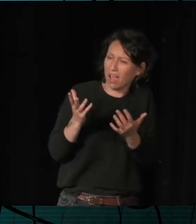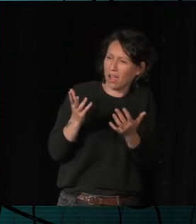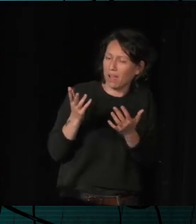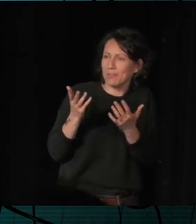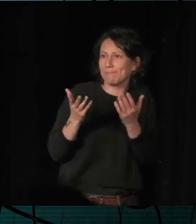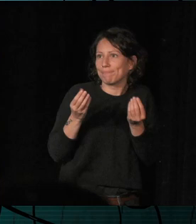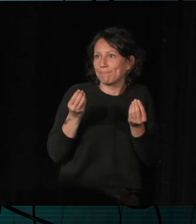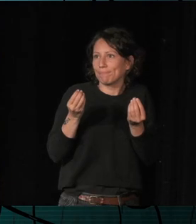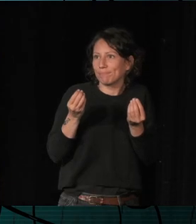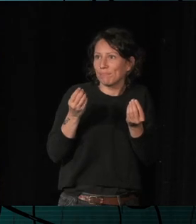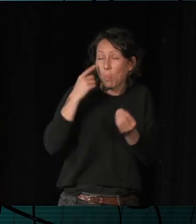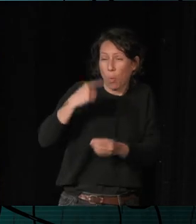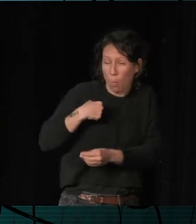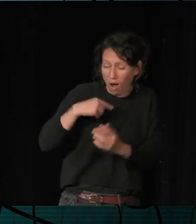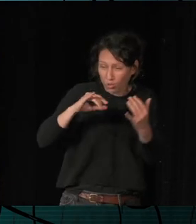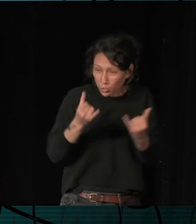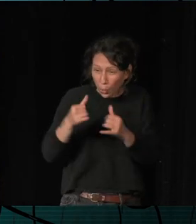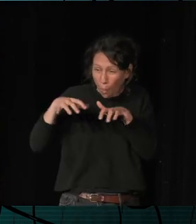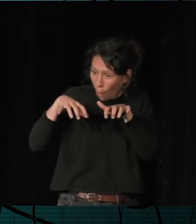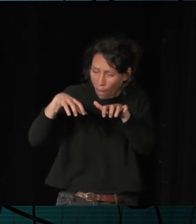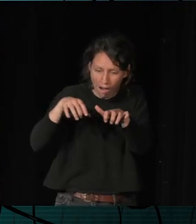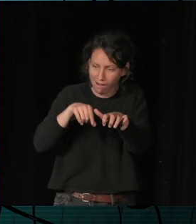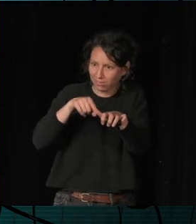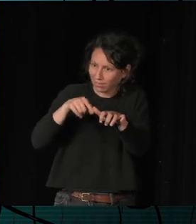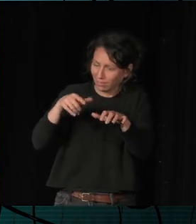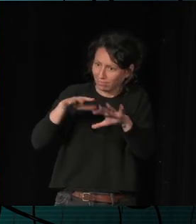d'horreur, et d'autant plus quand il est narratif et qui fait écho